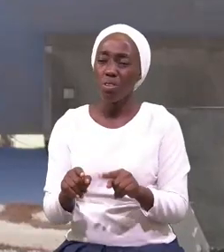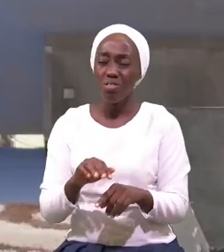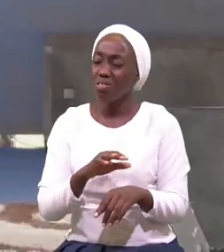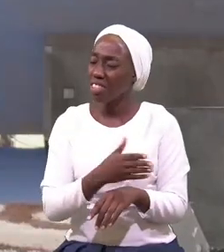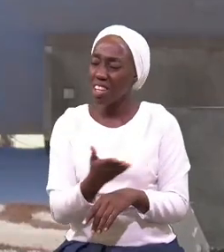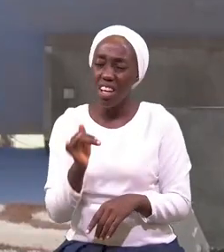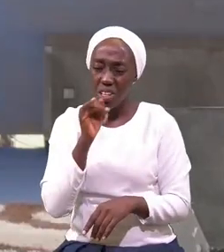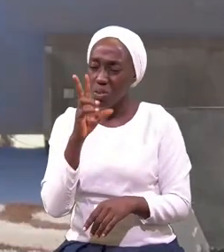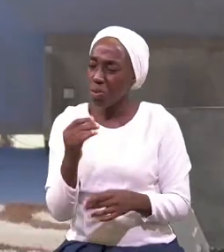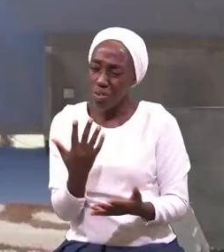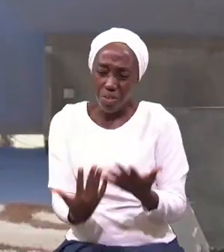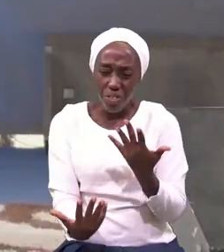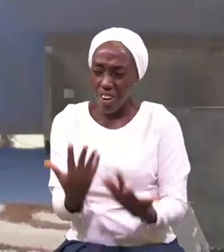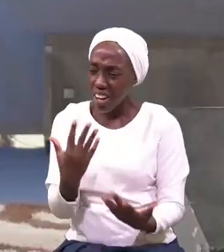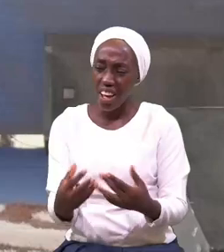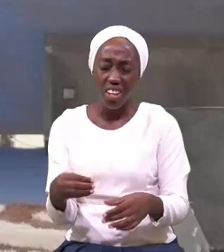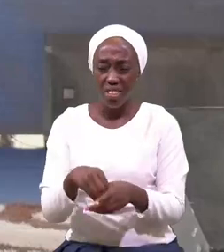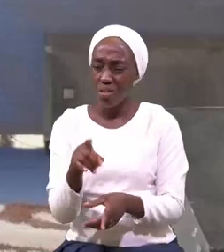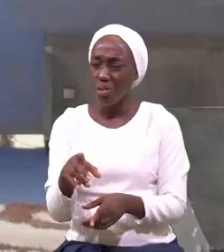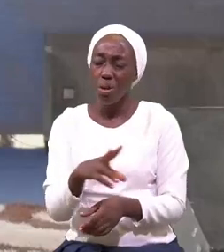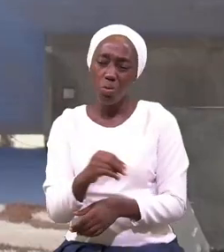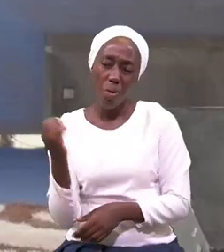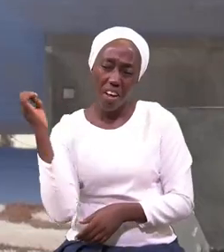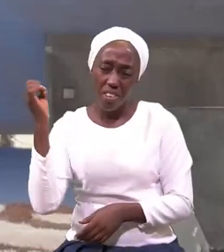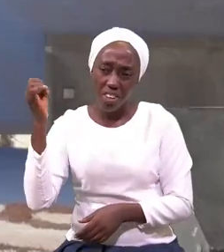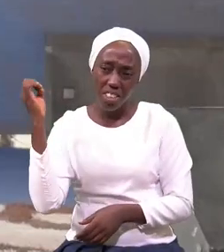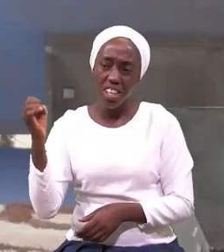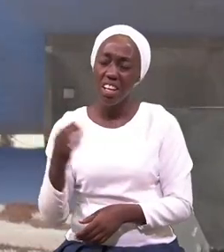vous êtes bon, vous êtes stable, vous êtes propre.